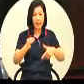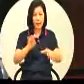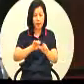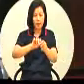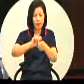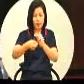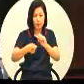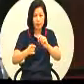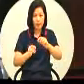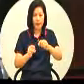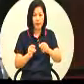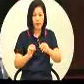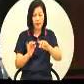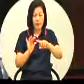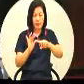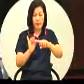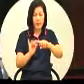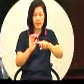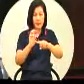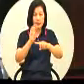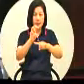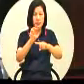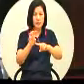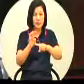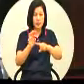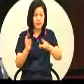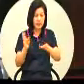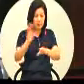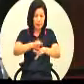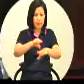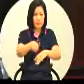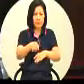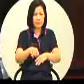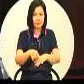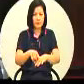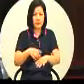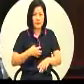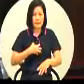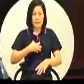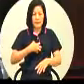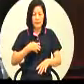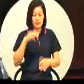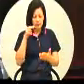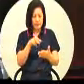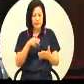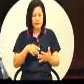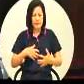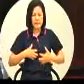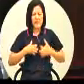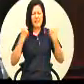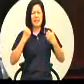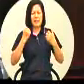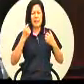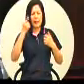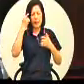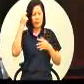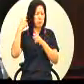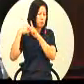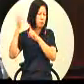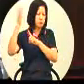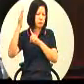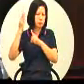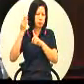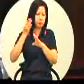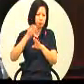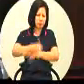多三倍结果郁卒血压欠管猝死，已经往生。台中